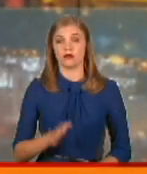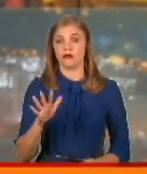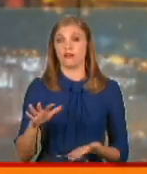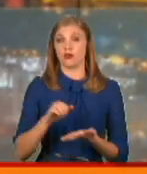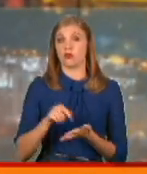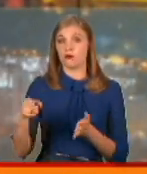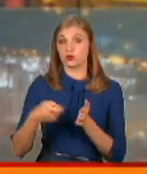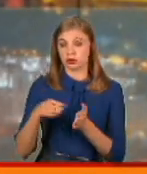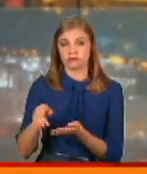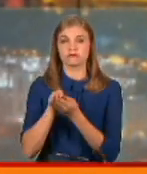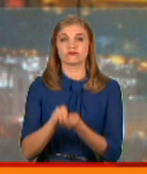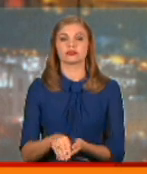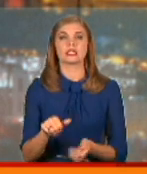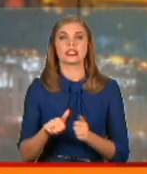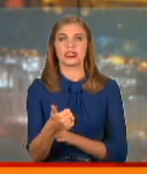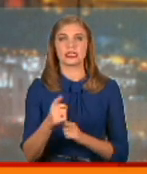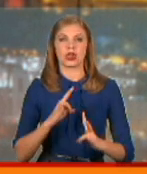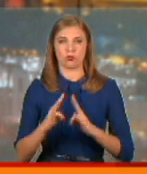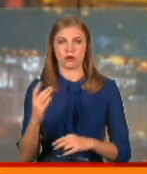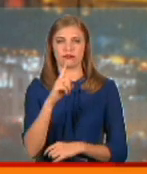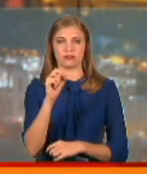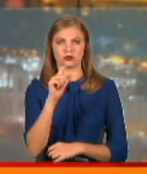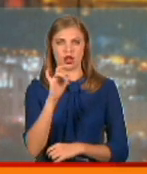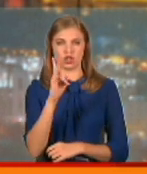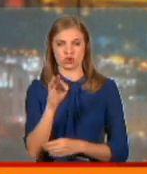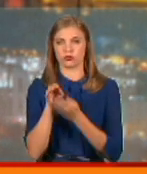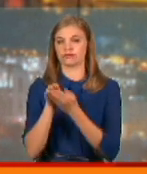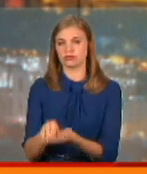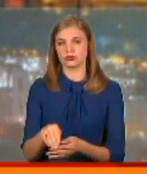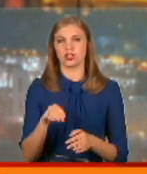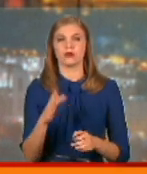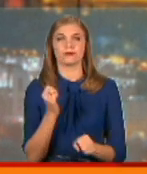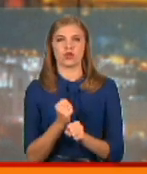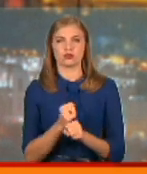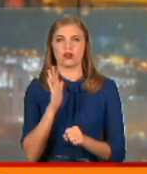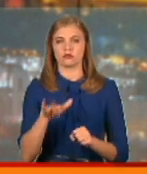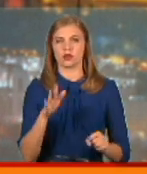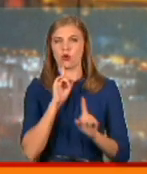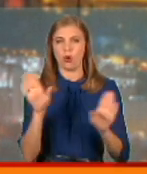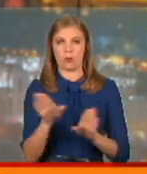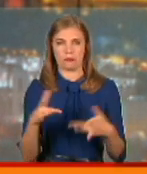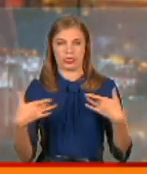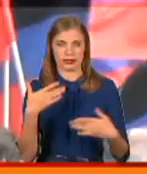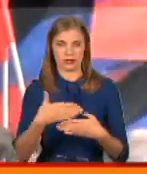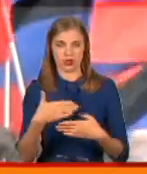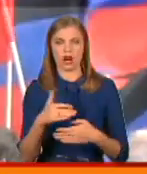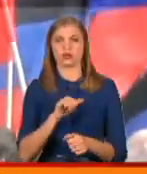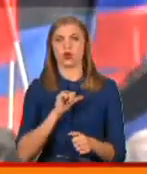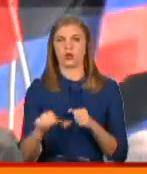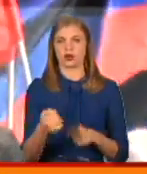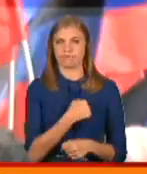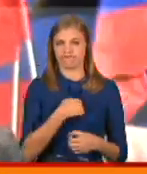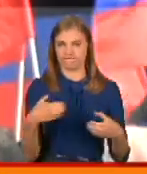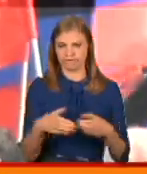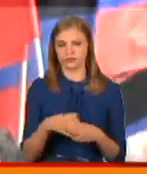В окупованому Донецьку поховали лідера бойовиків Олександра Захарченка. Прощання з ним терористи влаштували в оперному театрі. Окрім озброєних